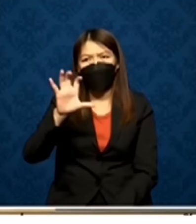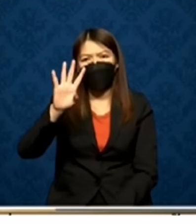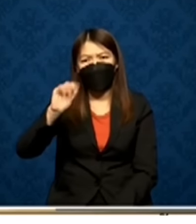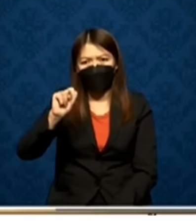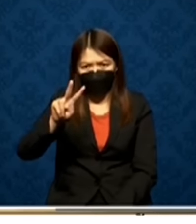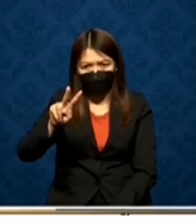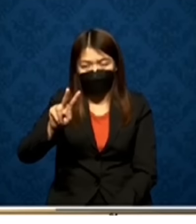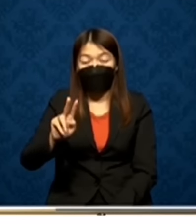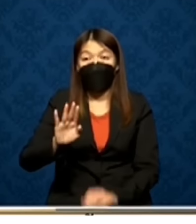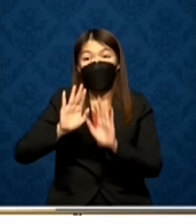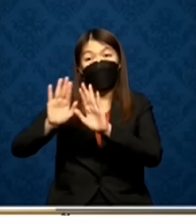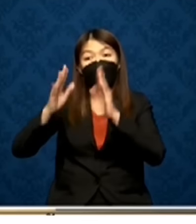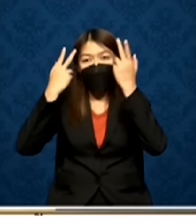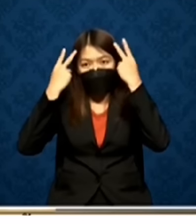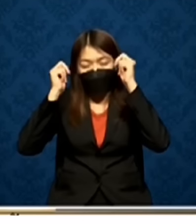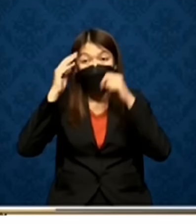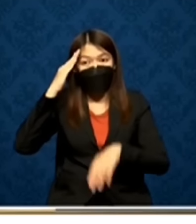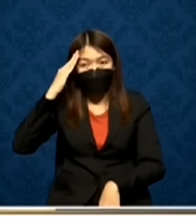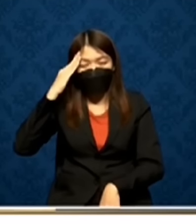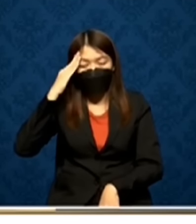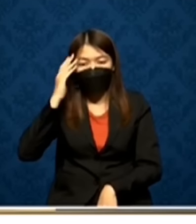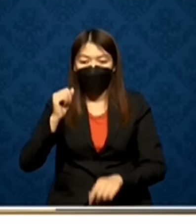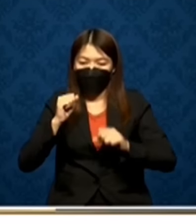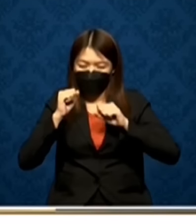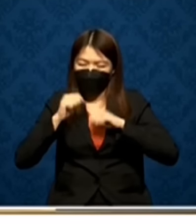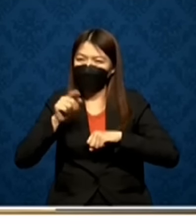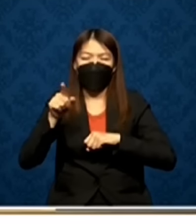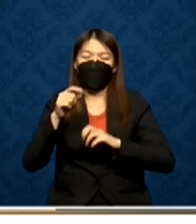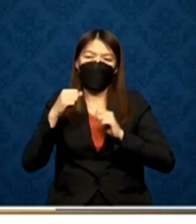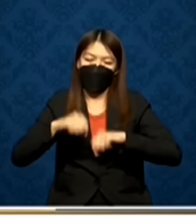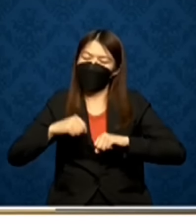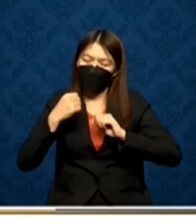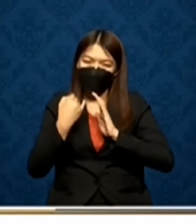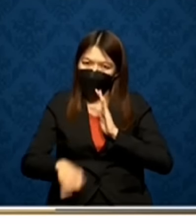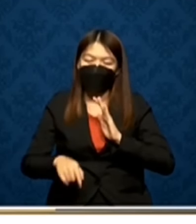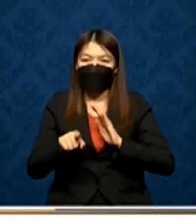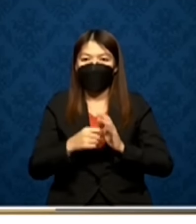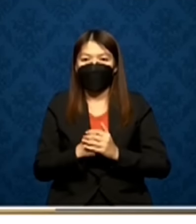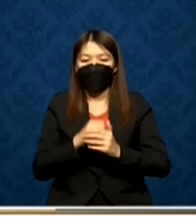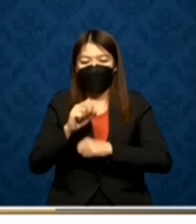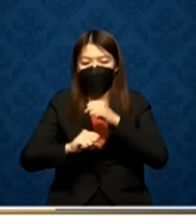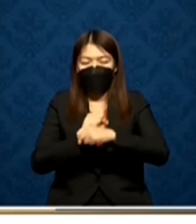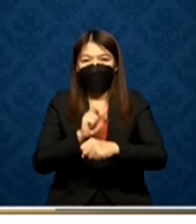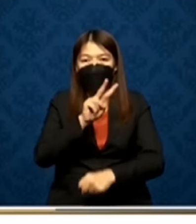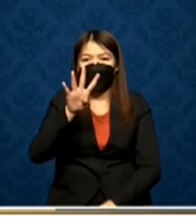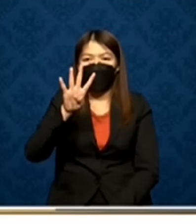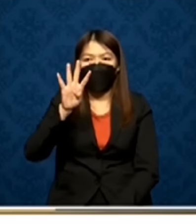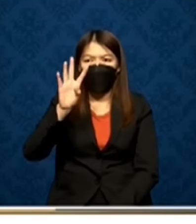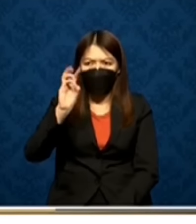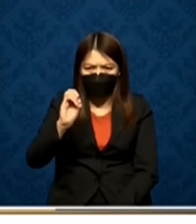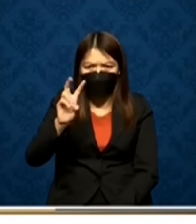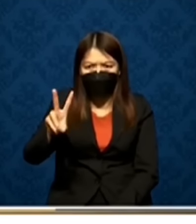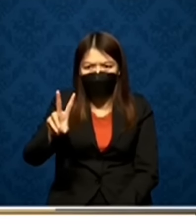เรียนท่านนายกให้ทราบว่าการตัดสินใจของท่านผิดมากพอปี2562เนี่ย